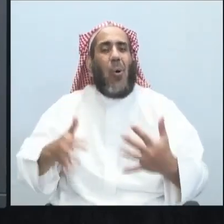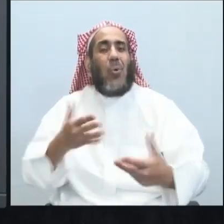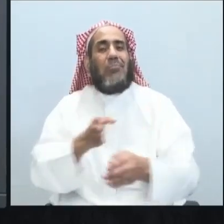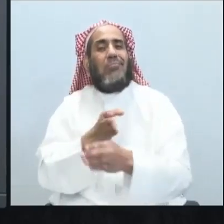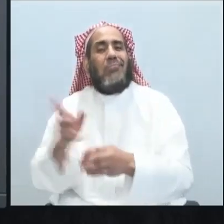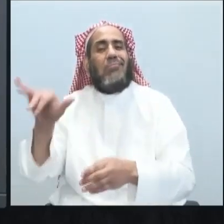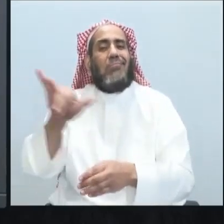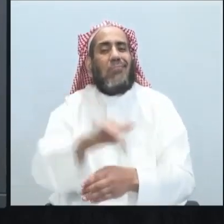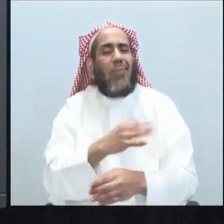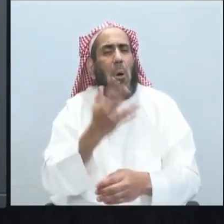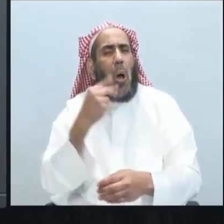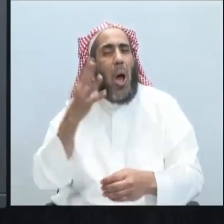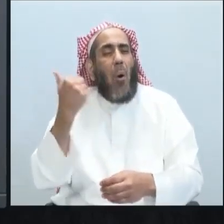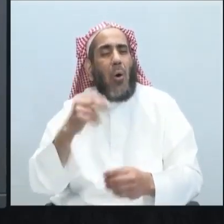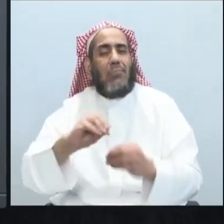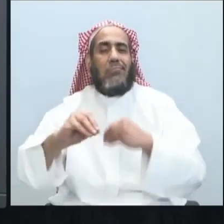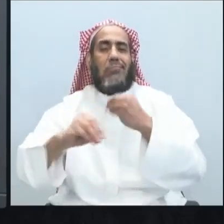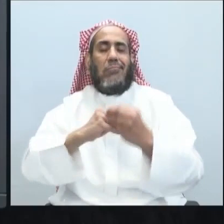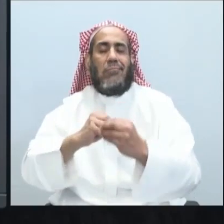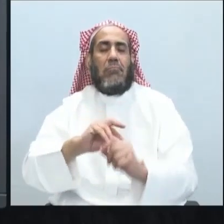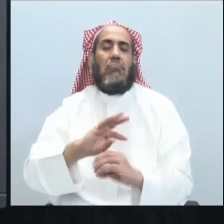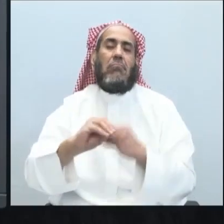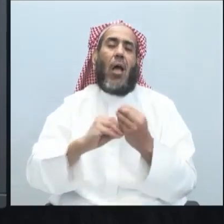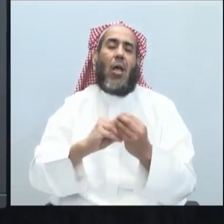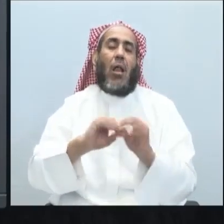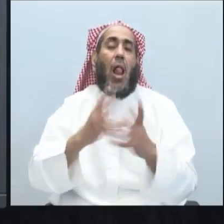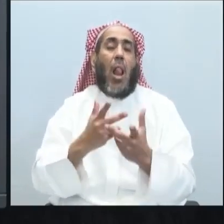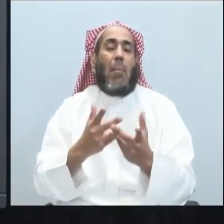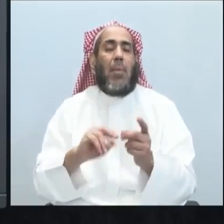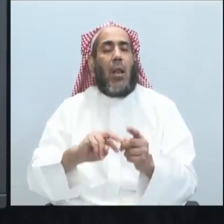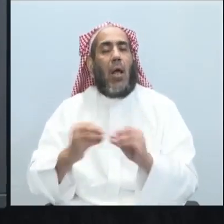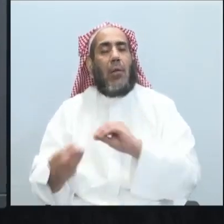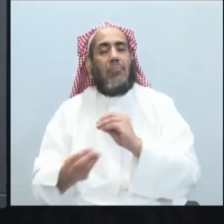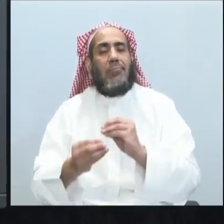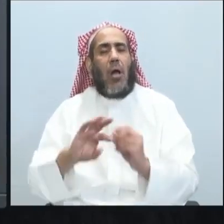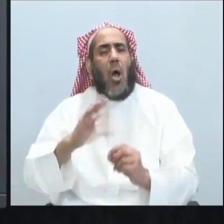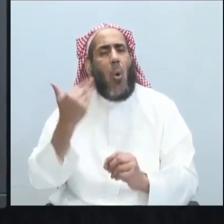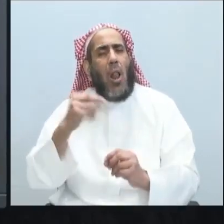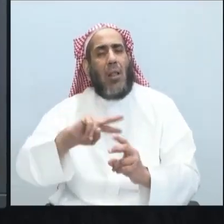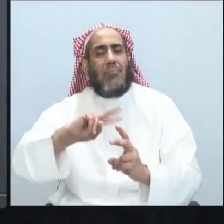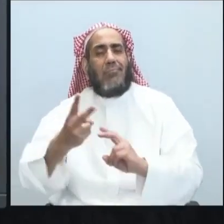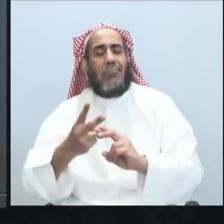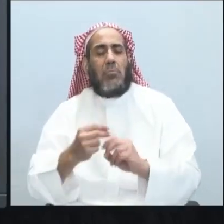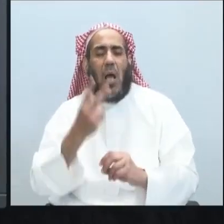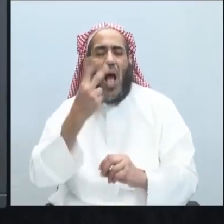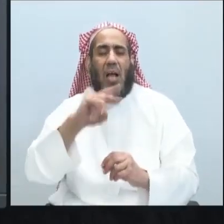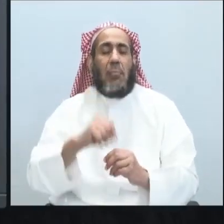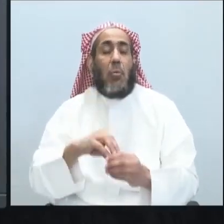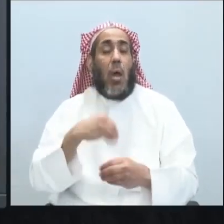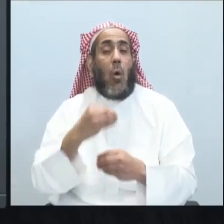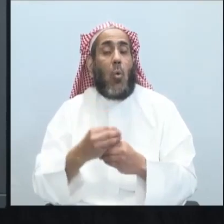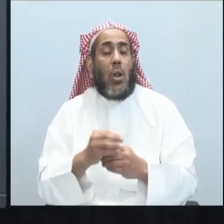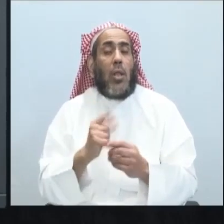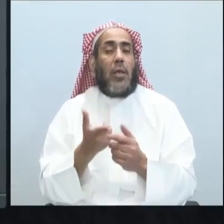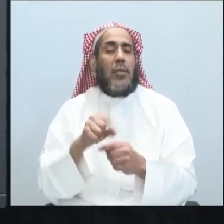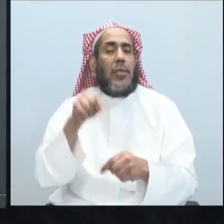وتعود وتذهب فاصبح كان الحال تغير حال من حال الى حال الى حال اخر واصبح هو قديم ثم يقول ذاك